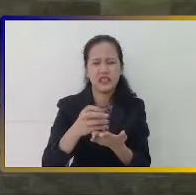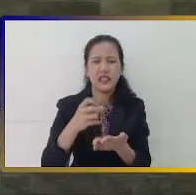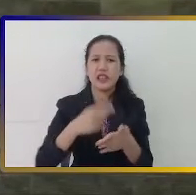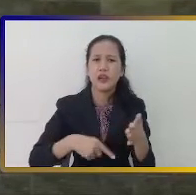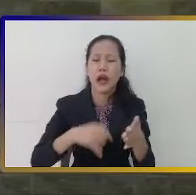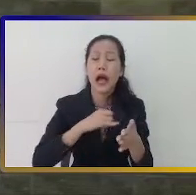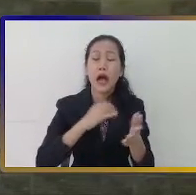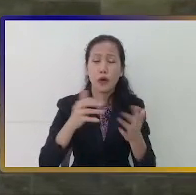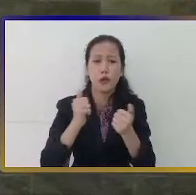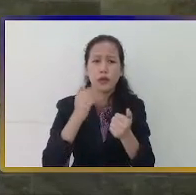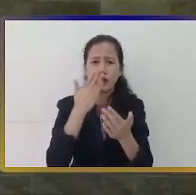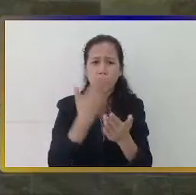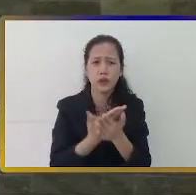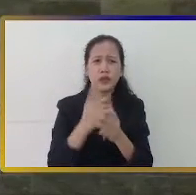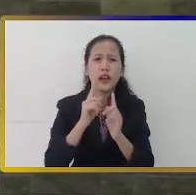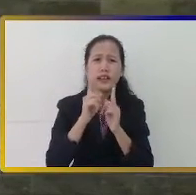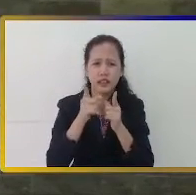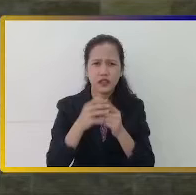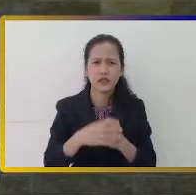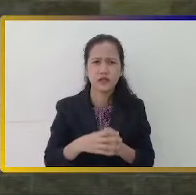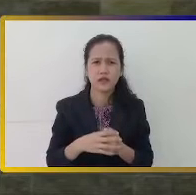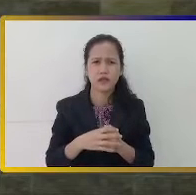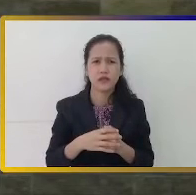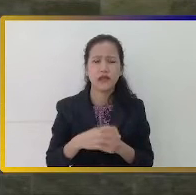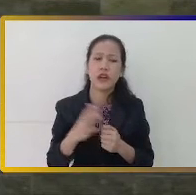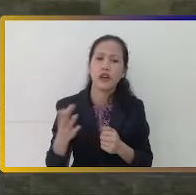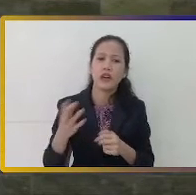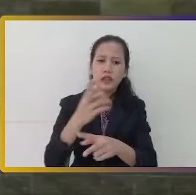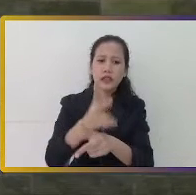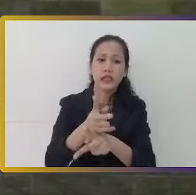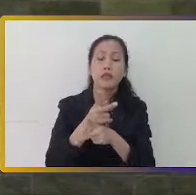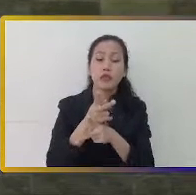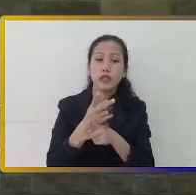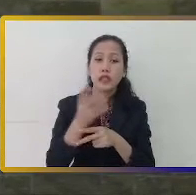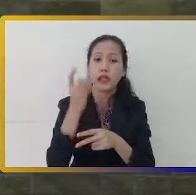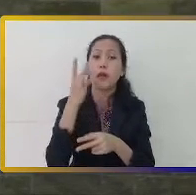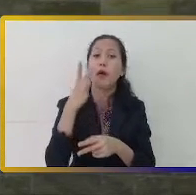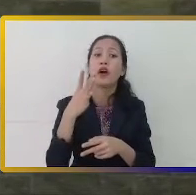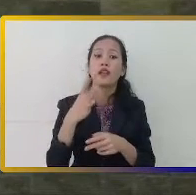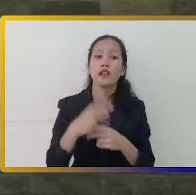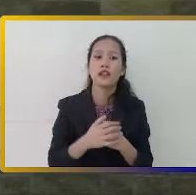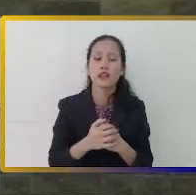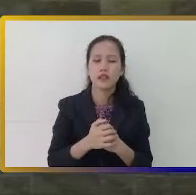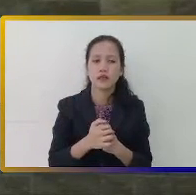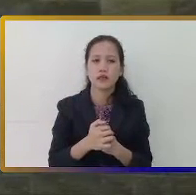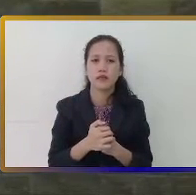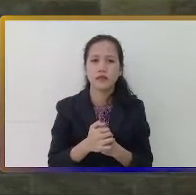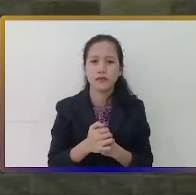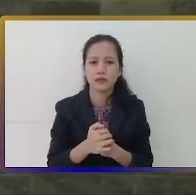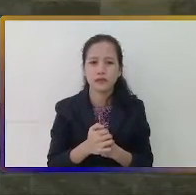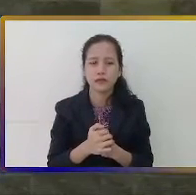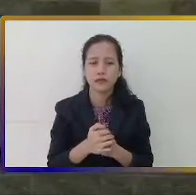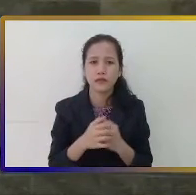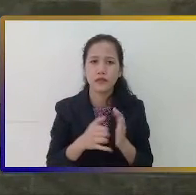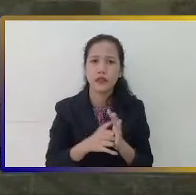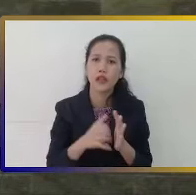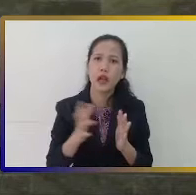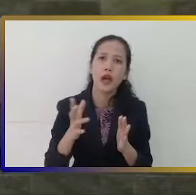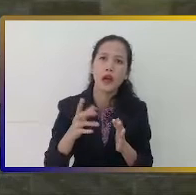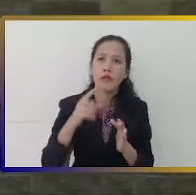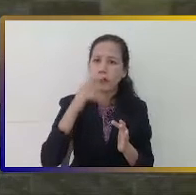Sabi ko sa kanya, sabi niya, take mo muna itong gamot na to. That will relieve you yung sipon at saka yung